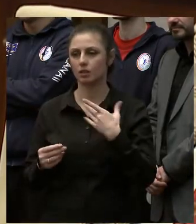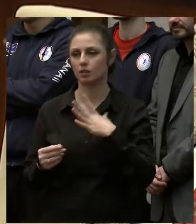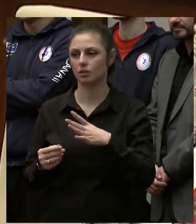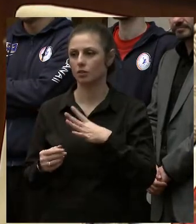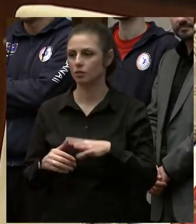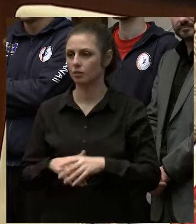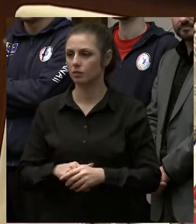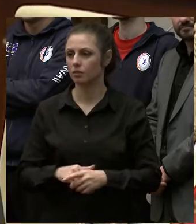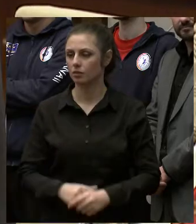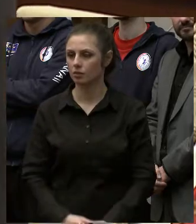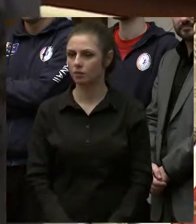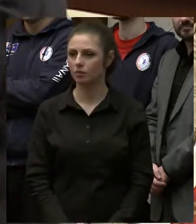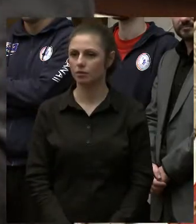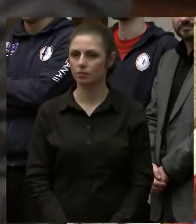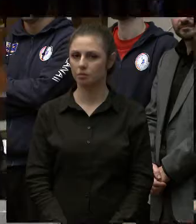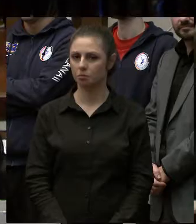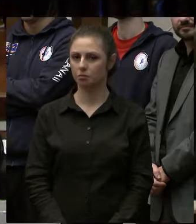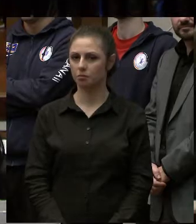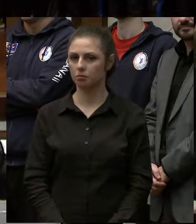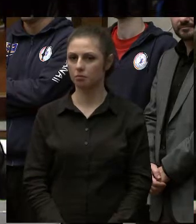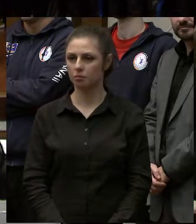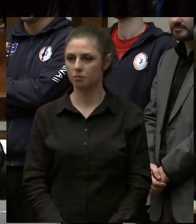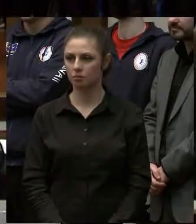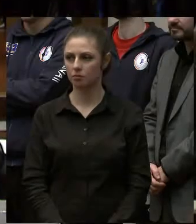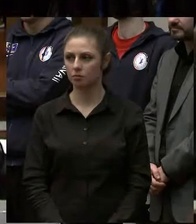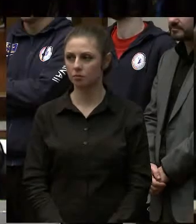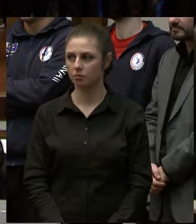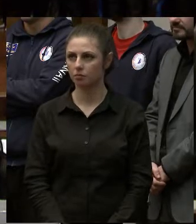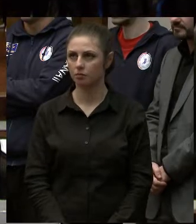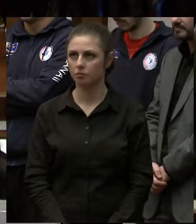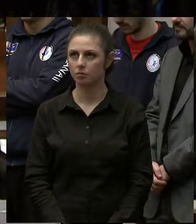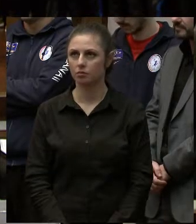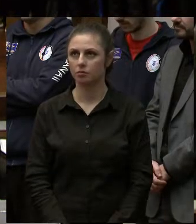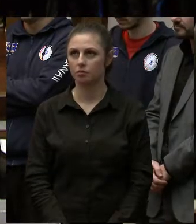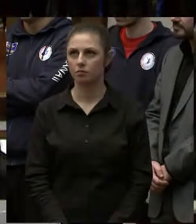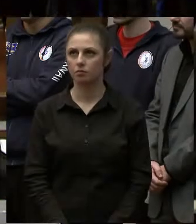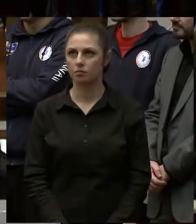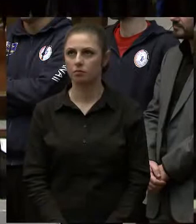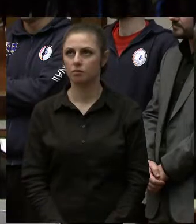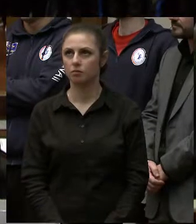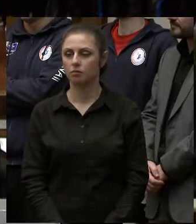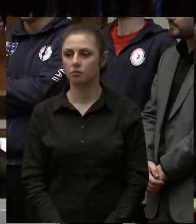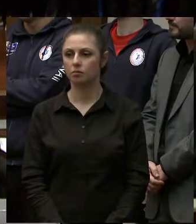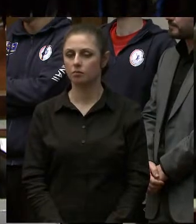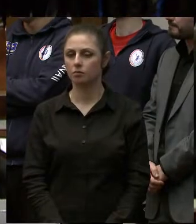öneriyorum. Teşekkür ediyorum. Teşekkür ederim. Biz de bu özellikle